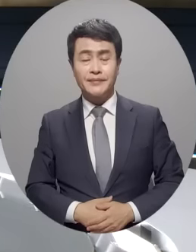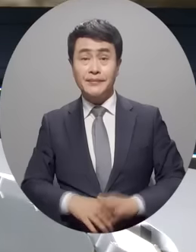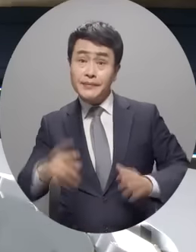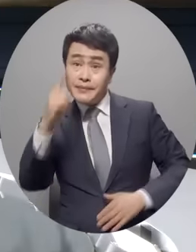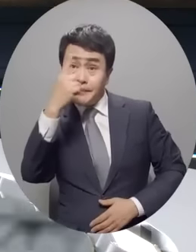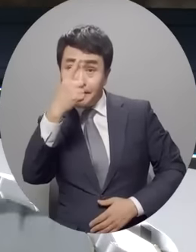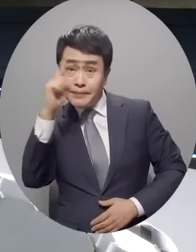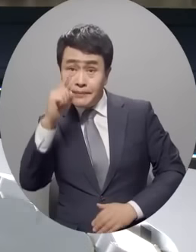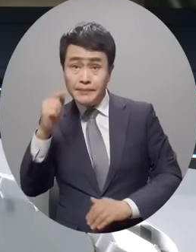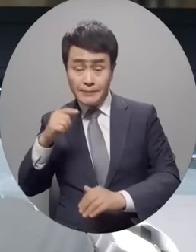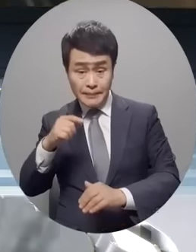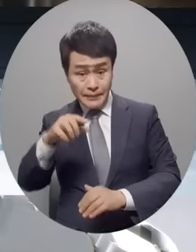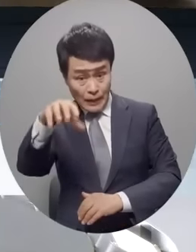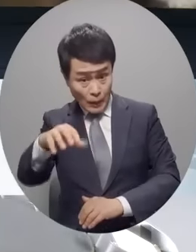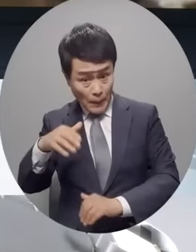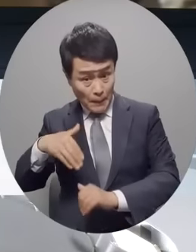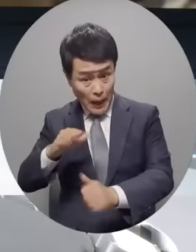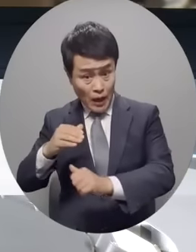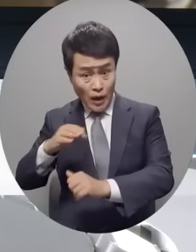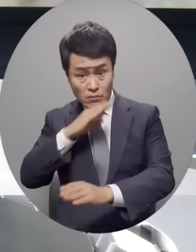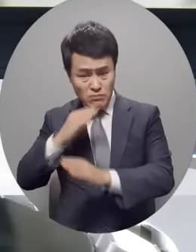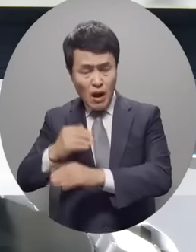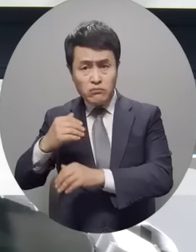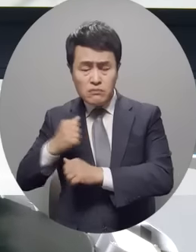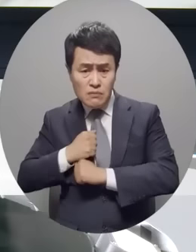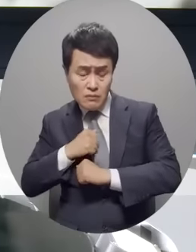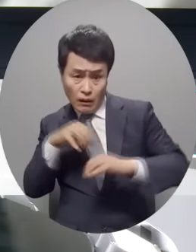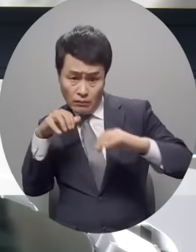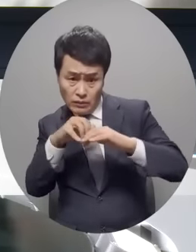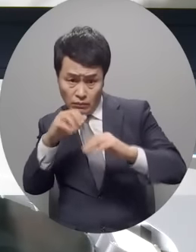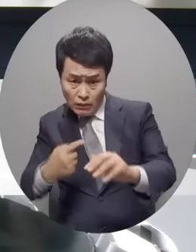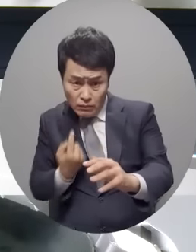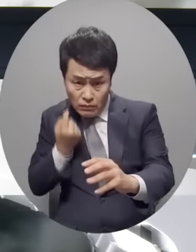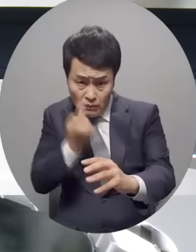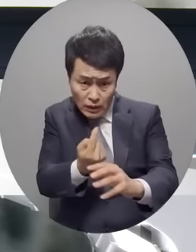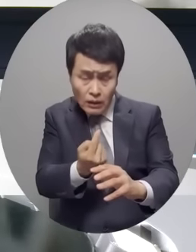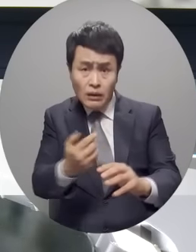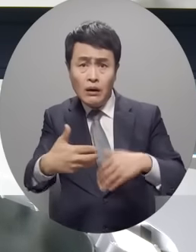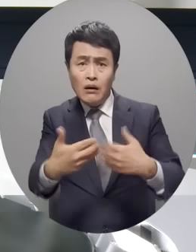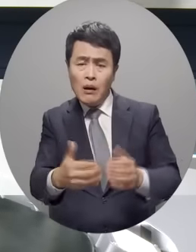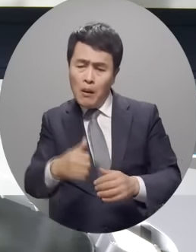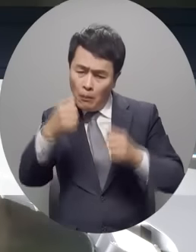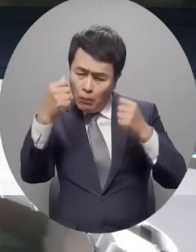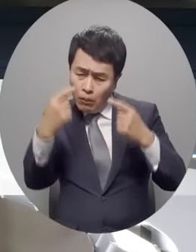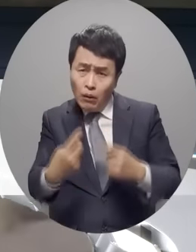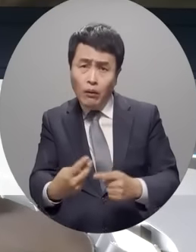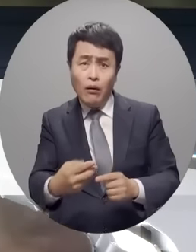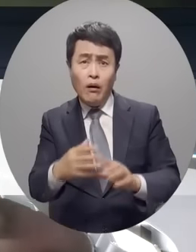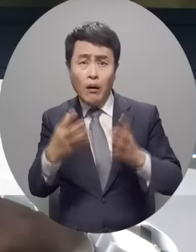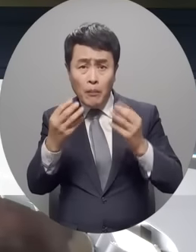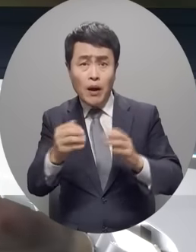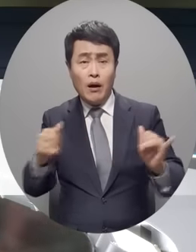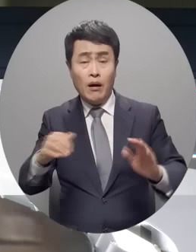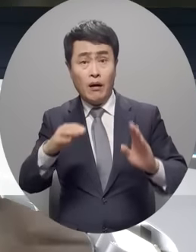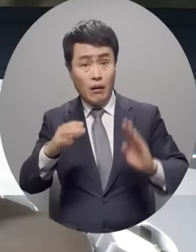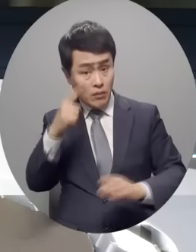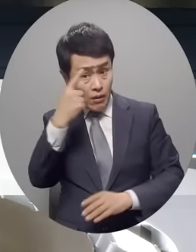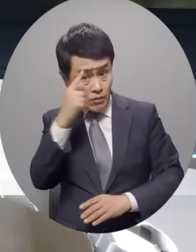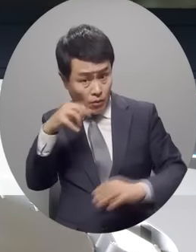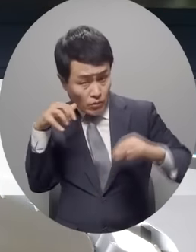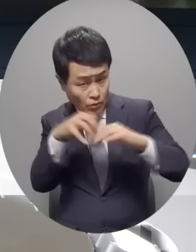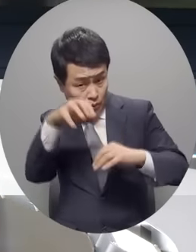러시아에 파견돼 훈련 중인 북한군의 실전 투입이 임박한 가운데 매일 수천 명의 북한군이 러시아 본토 격전지에